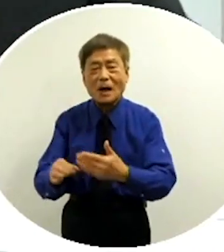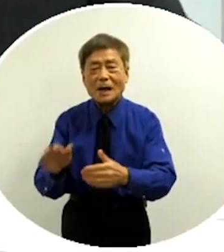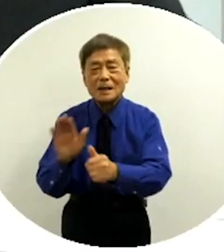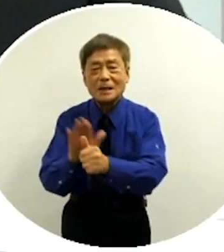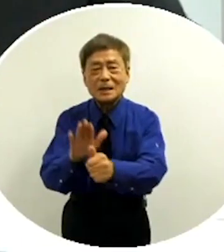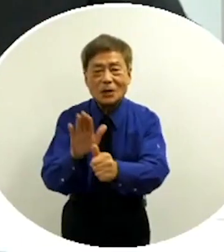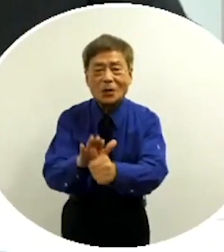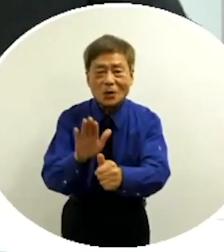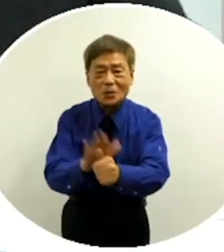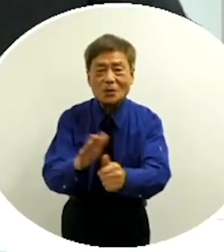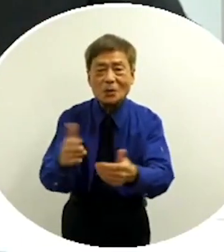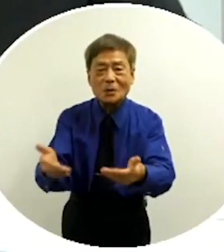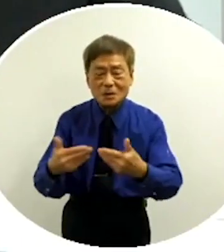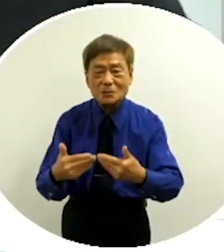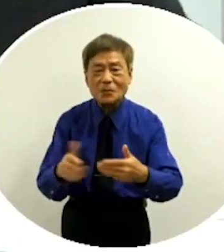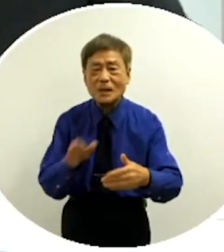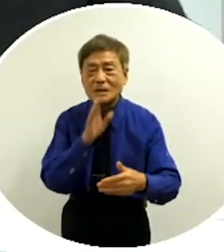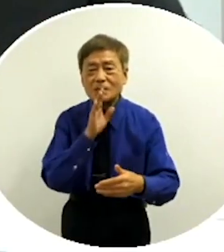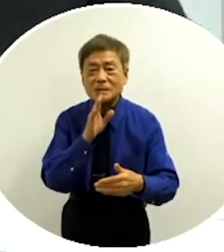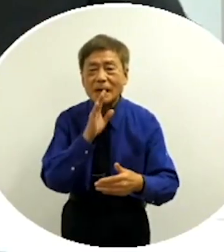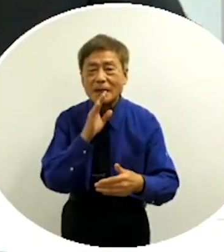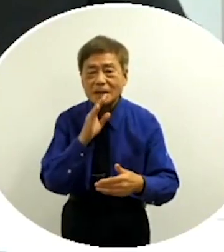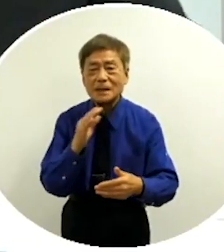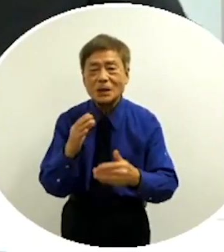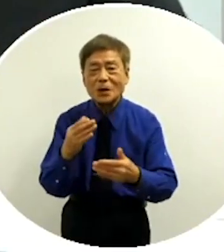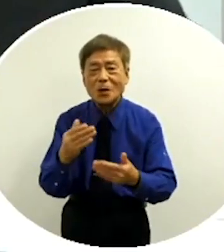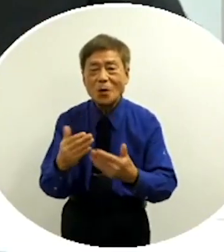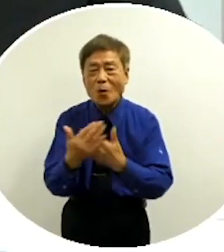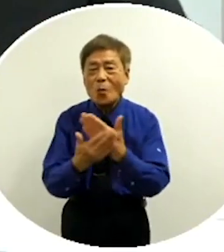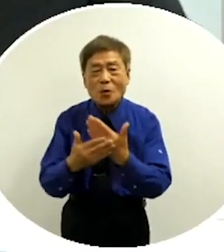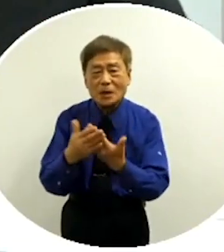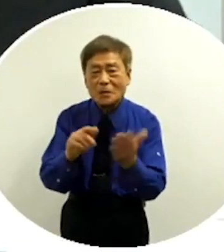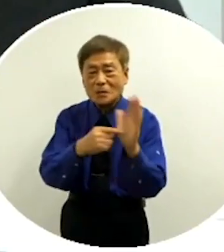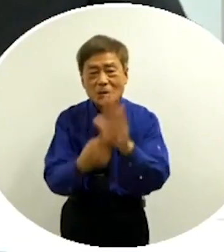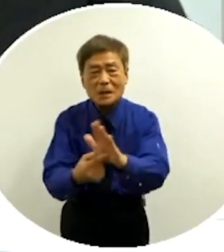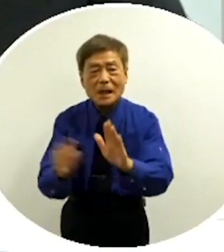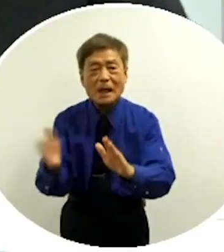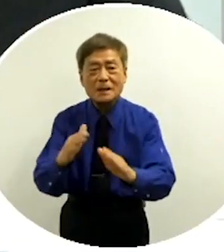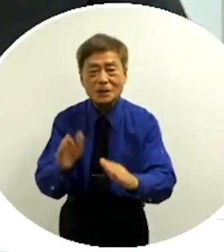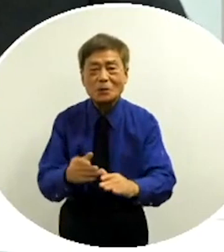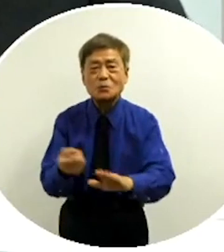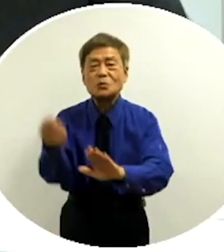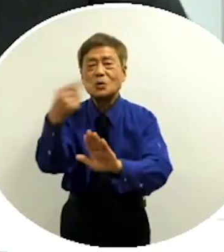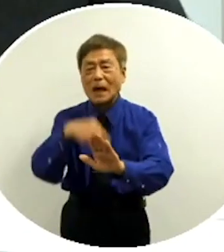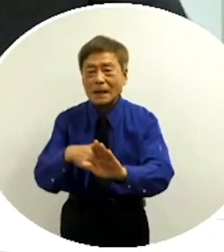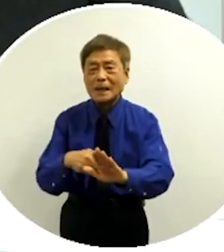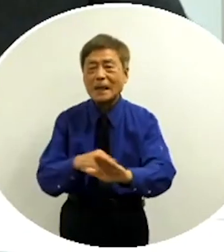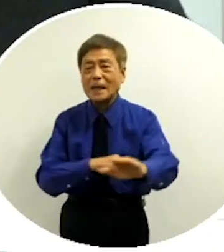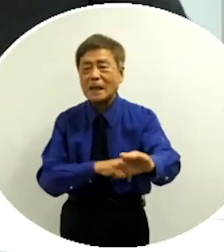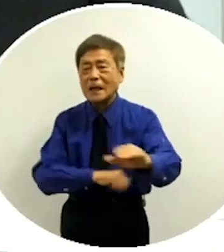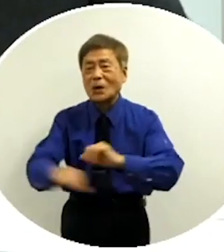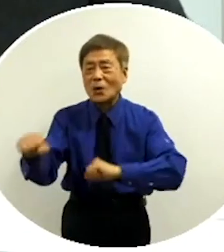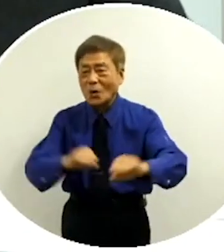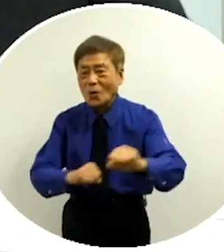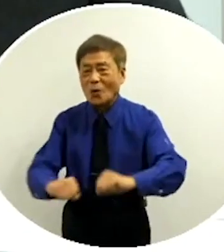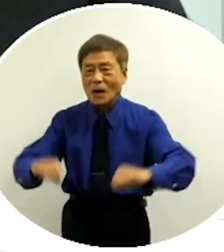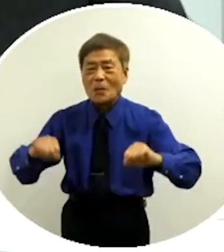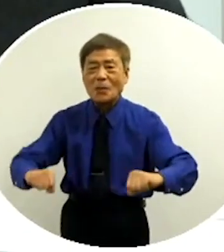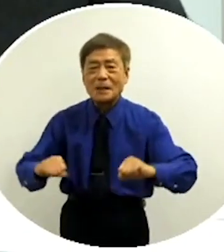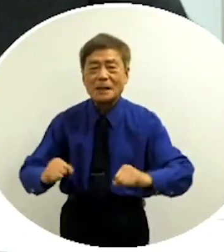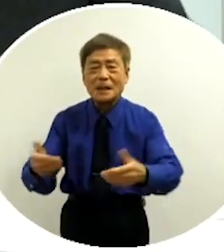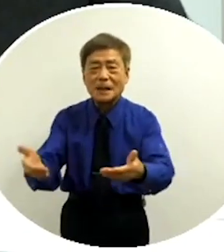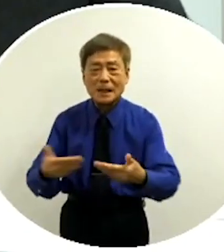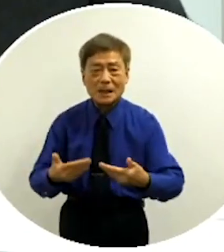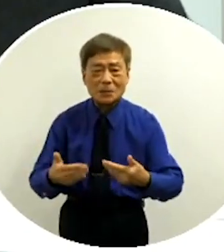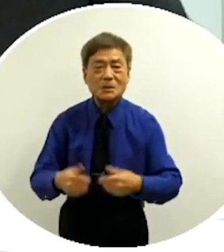そういった顔の見えないところでつながるというつなることがあることができるという利点があると思いますのでパートナーズの